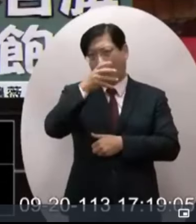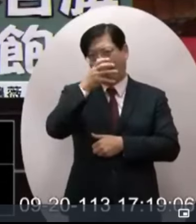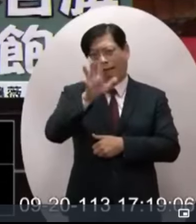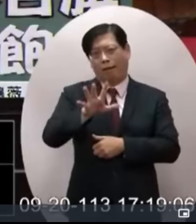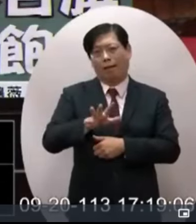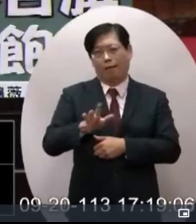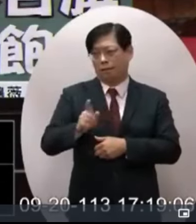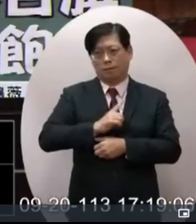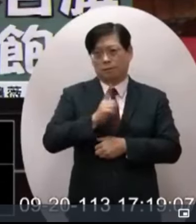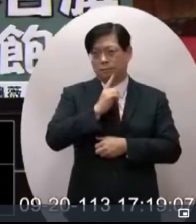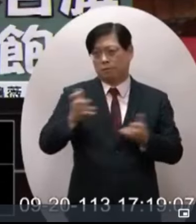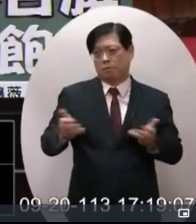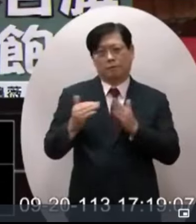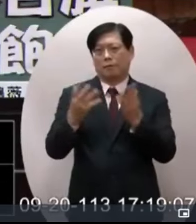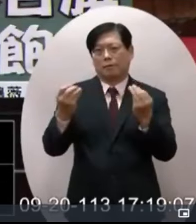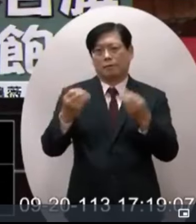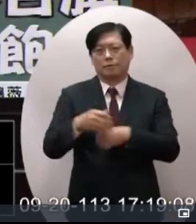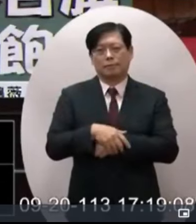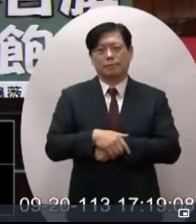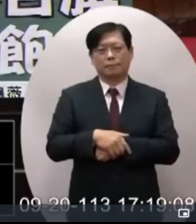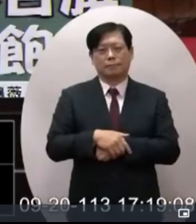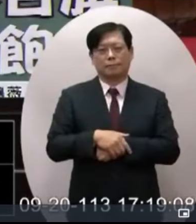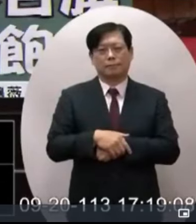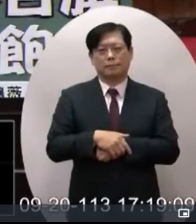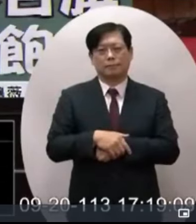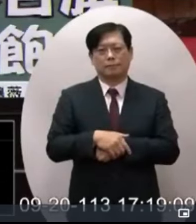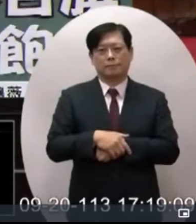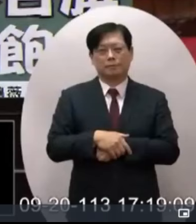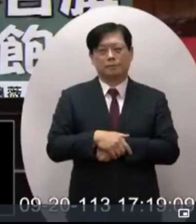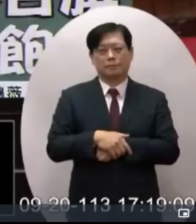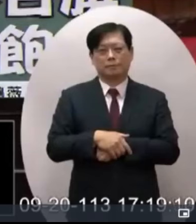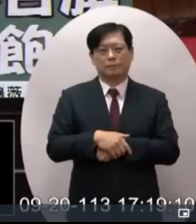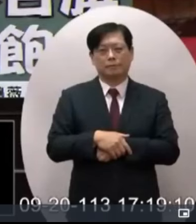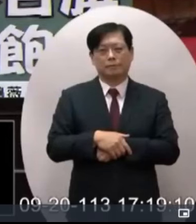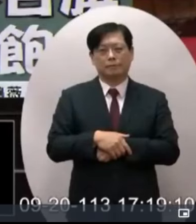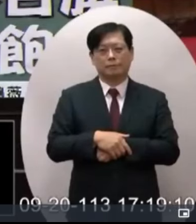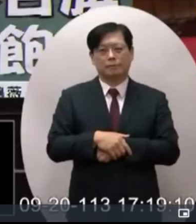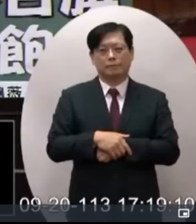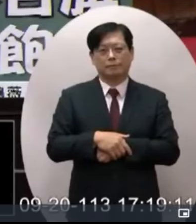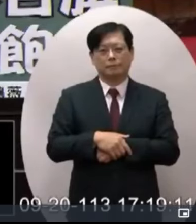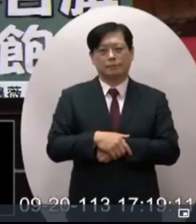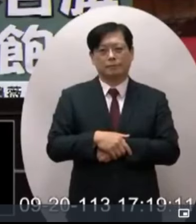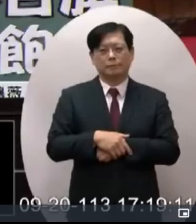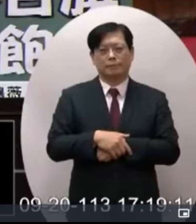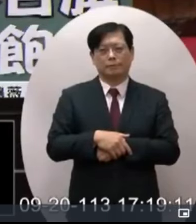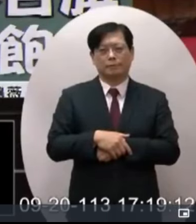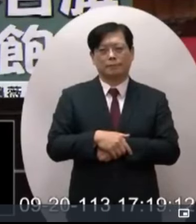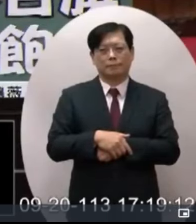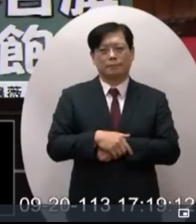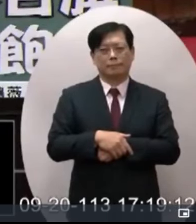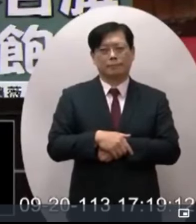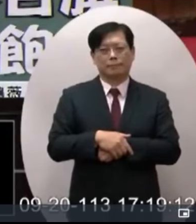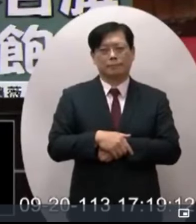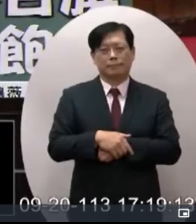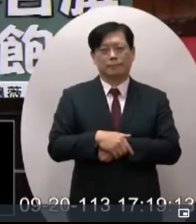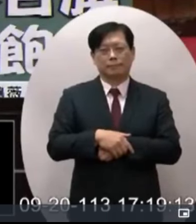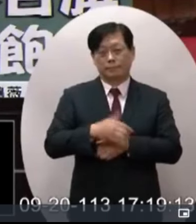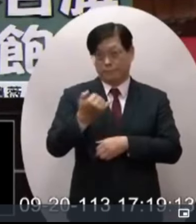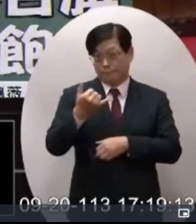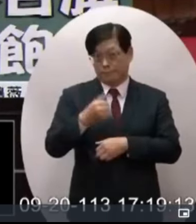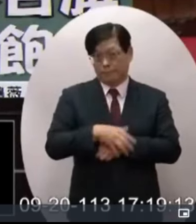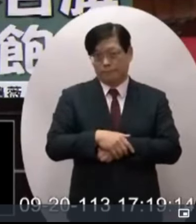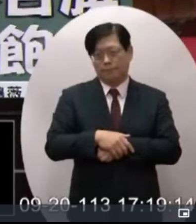耶，他有没有在炒房？ 我们 会就教训到他们。 我们会持续的来检讨， 好不